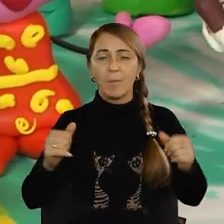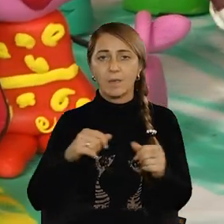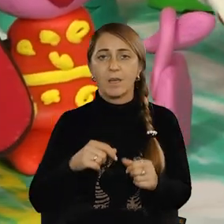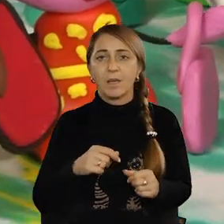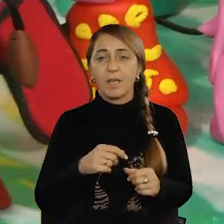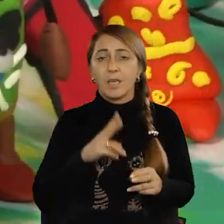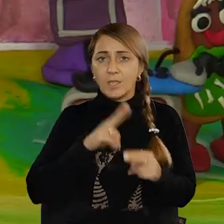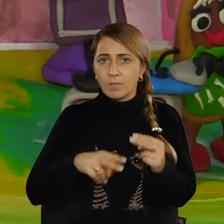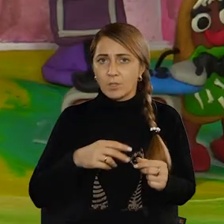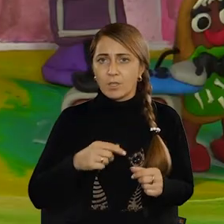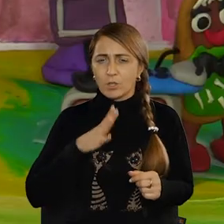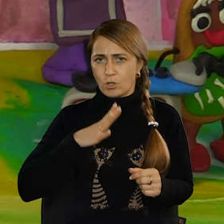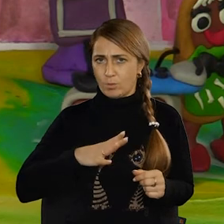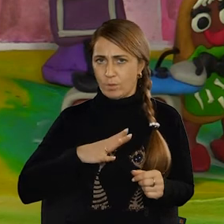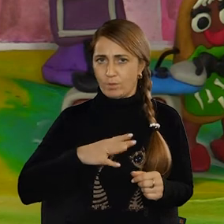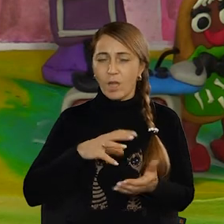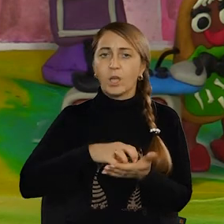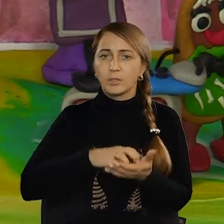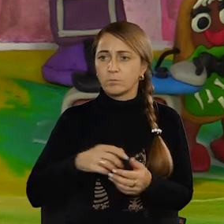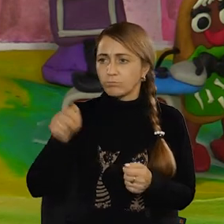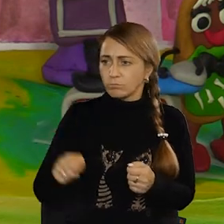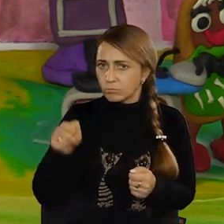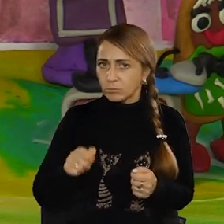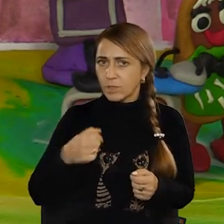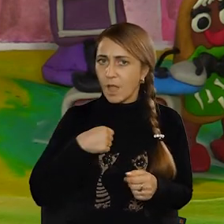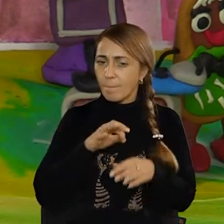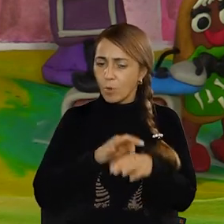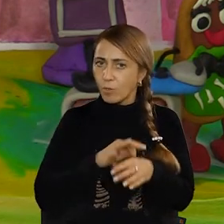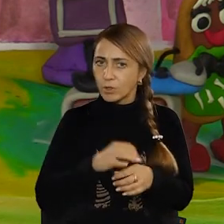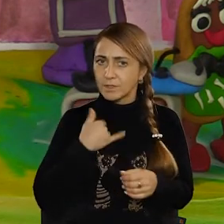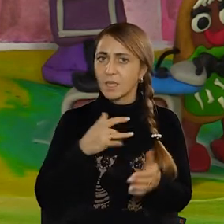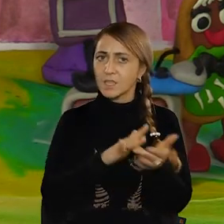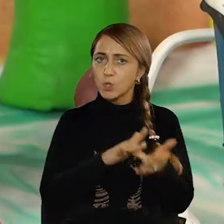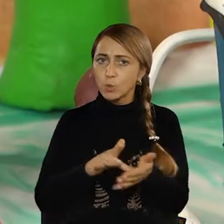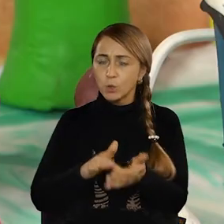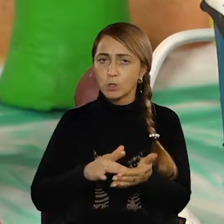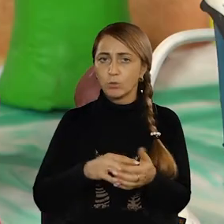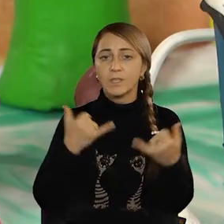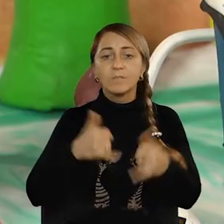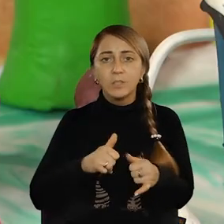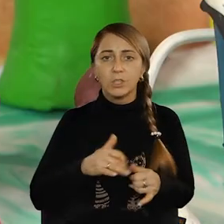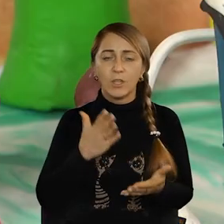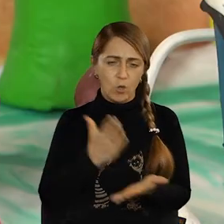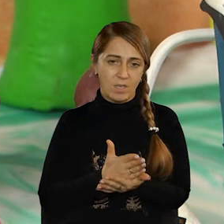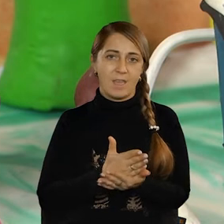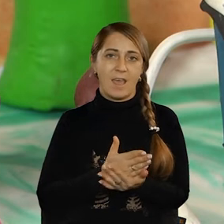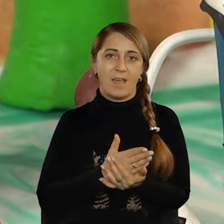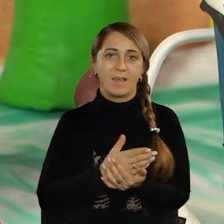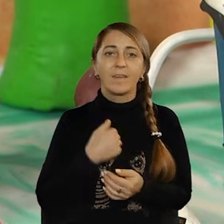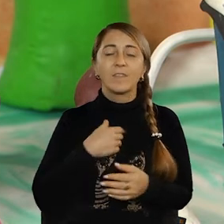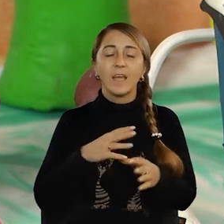у шоколадки. Кексик смикнув її за рукав. Нам проводять зараз екскурсію. Звичайно, що є. Наш